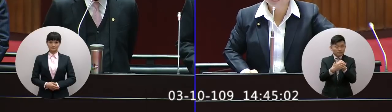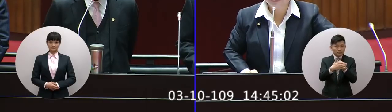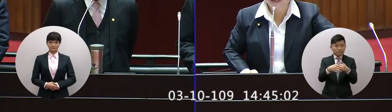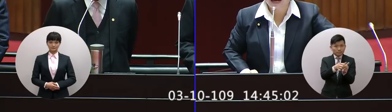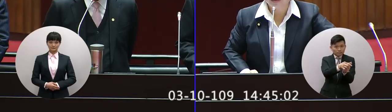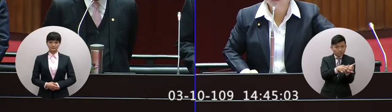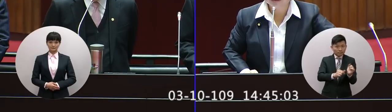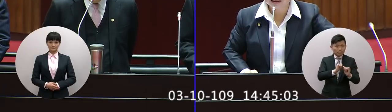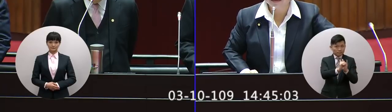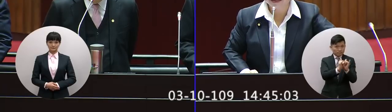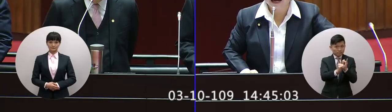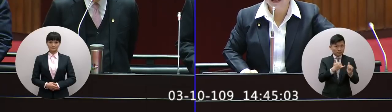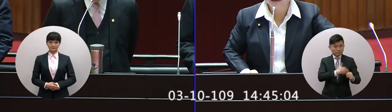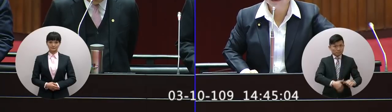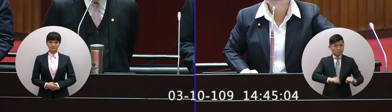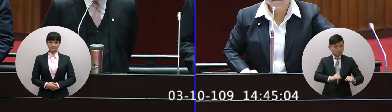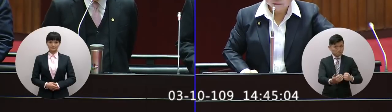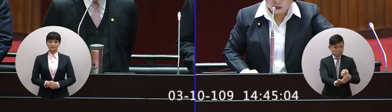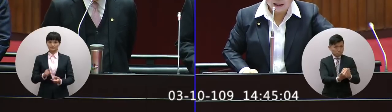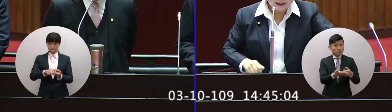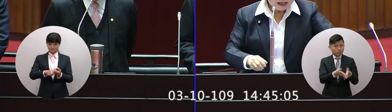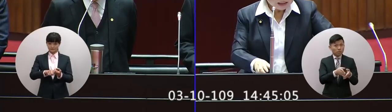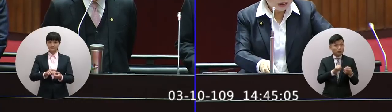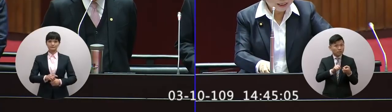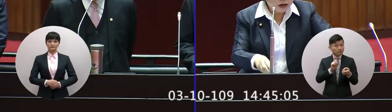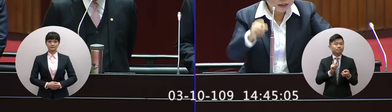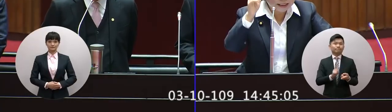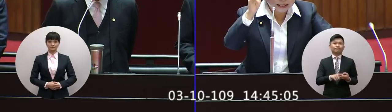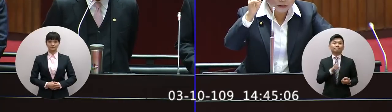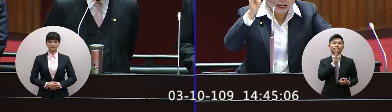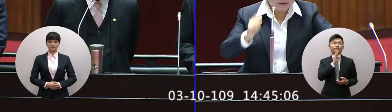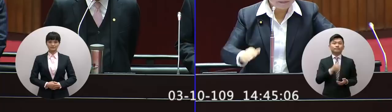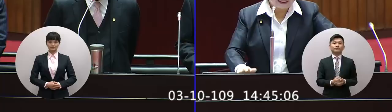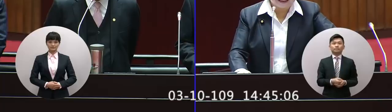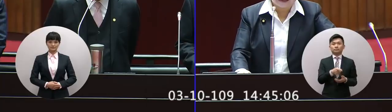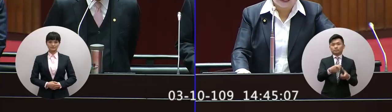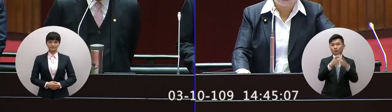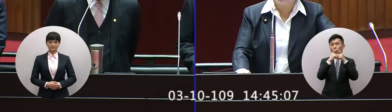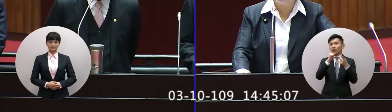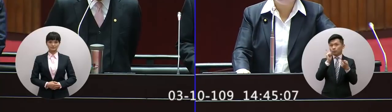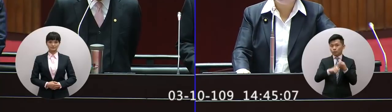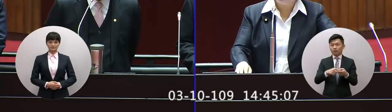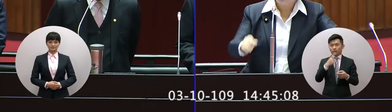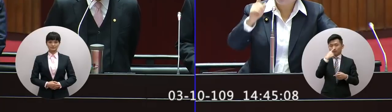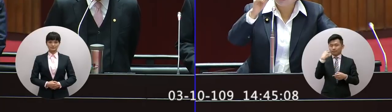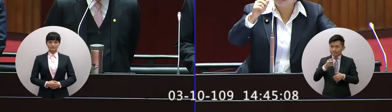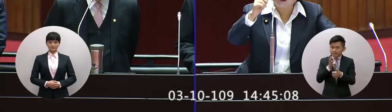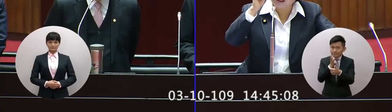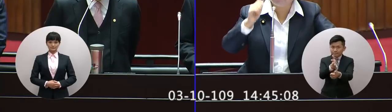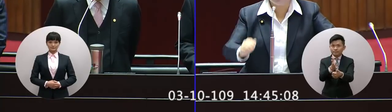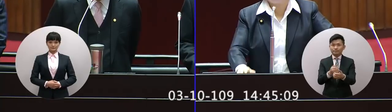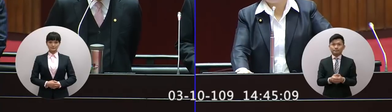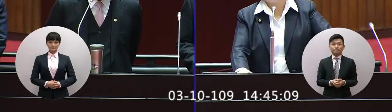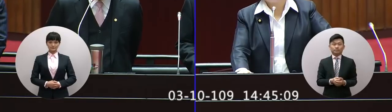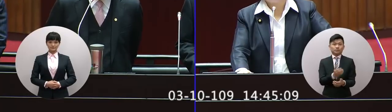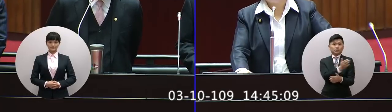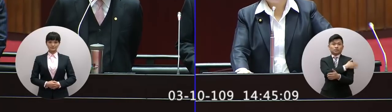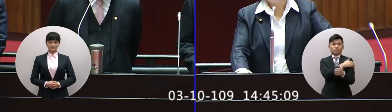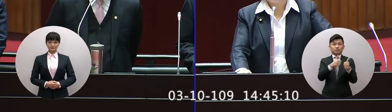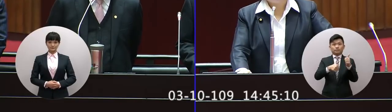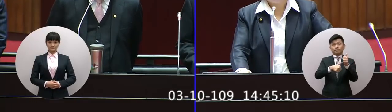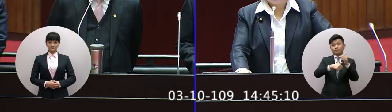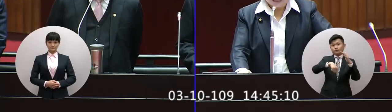中台湾人的健康？请教院长。 对 对，所以用了这个对，本席再提出陈志毅副院